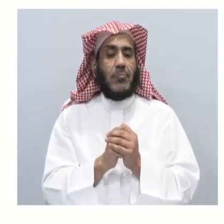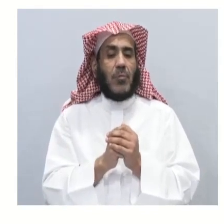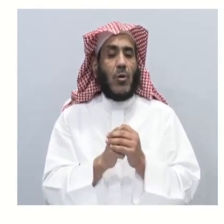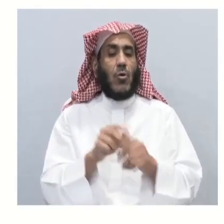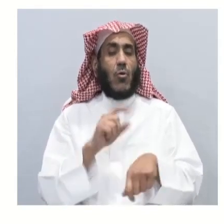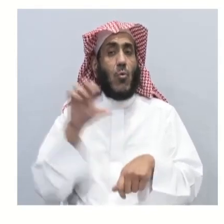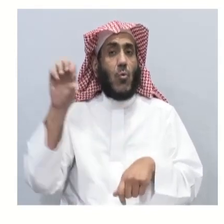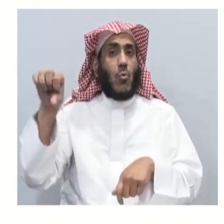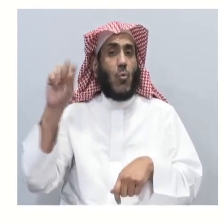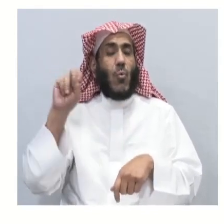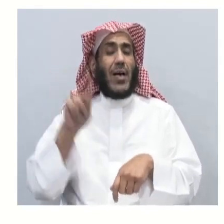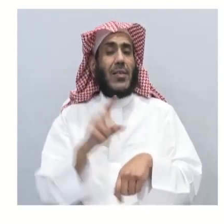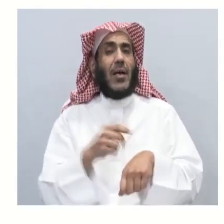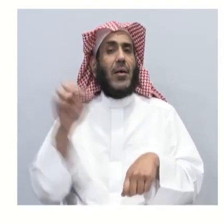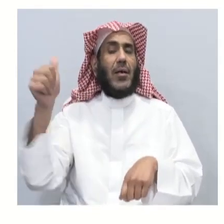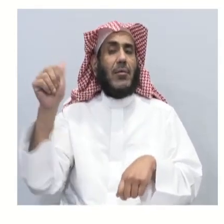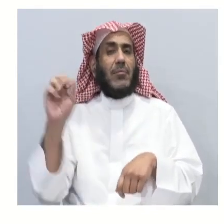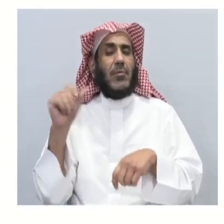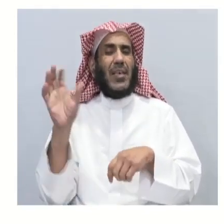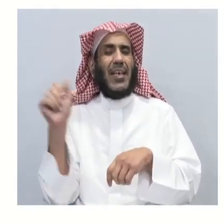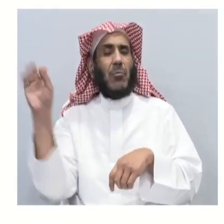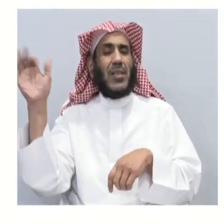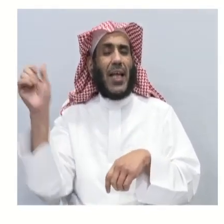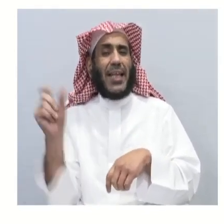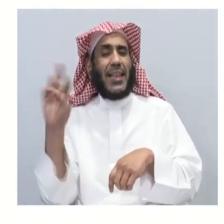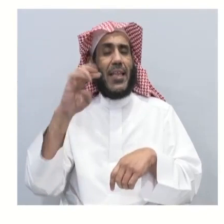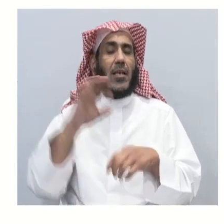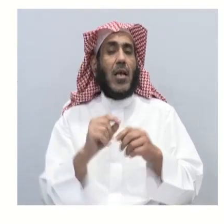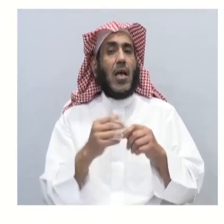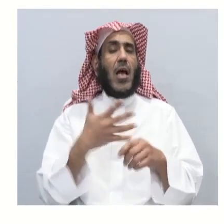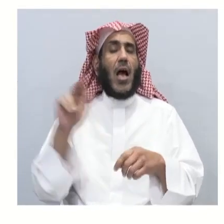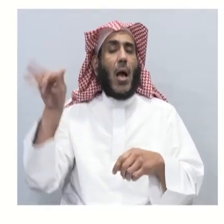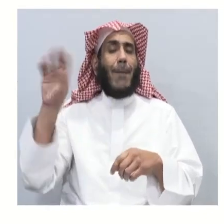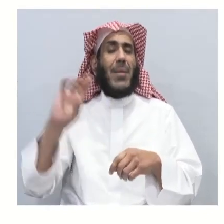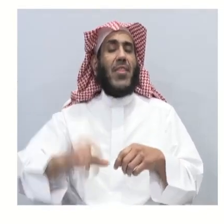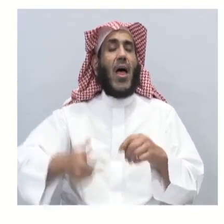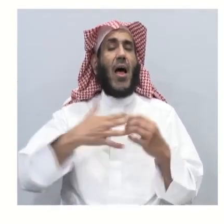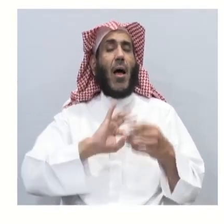وقت إذن حبذا ألا